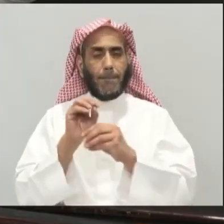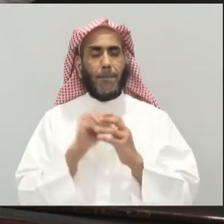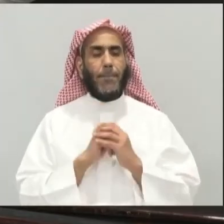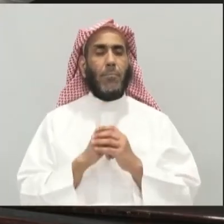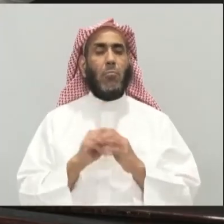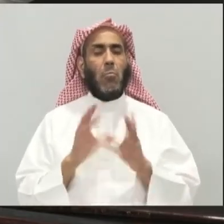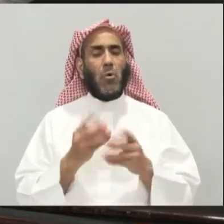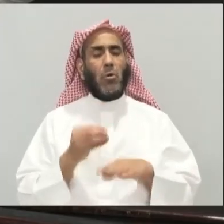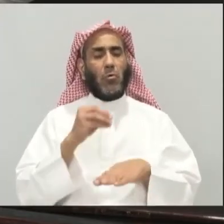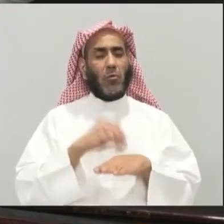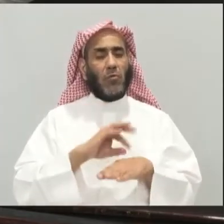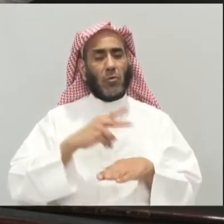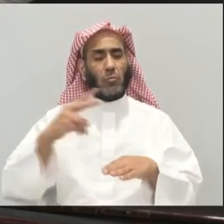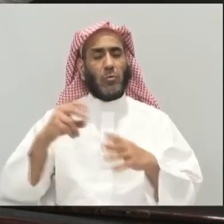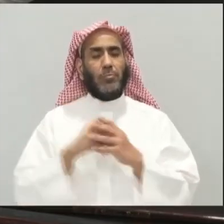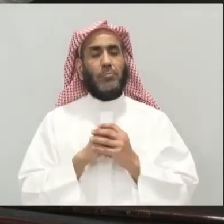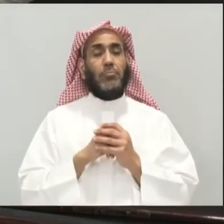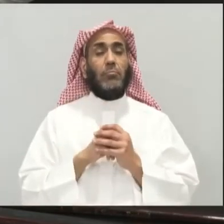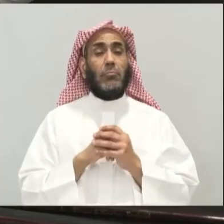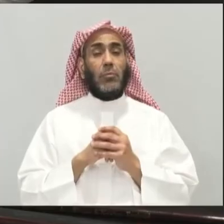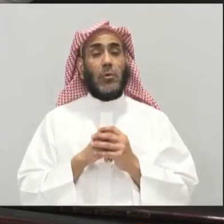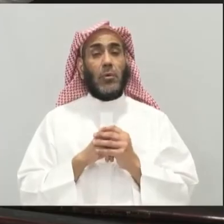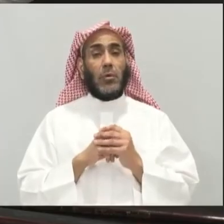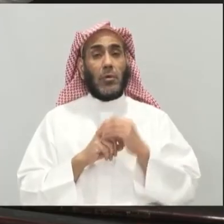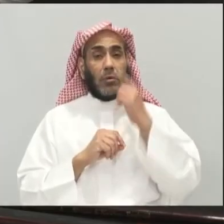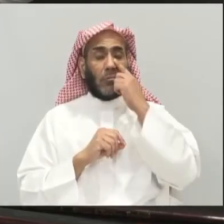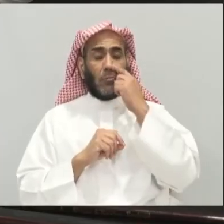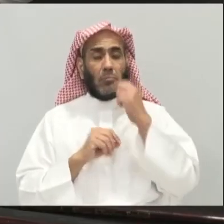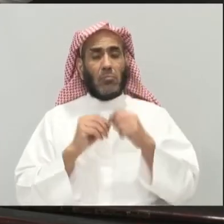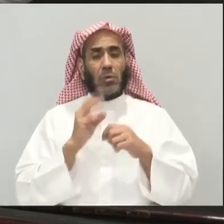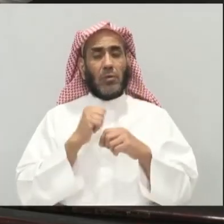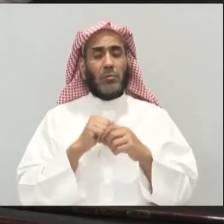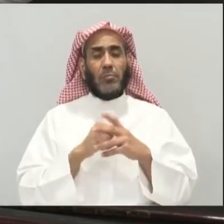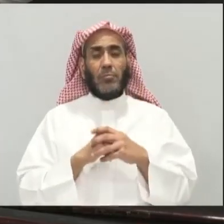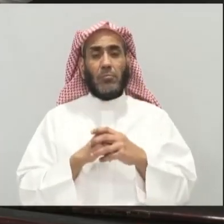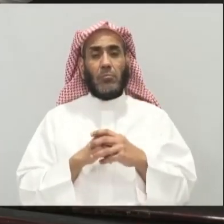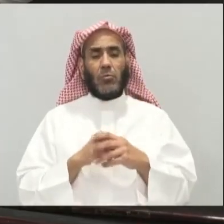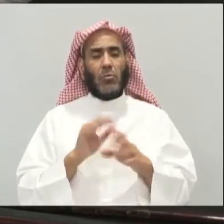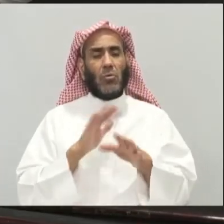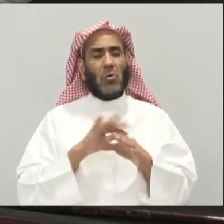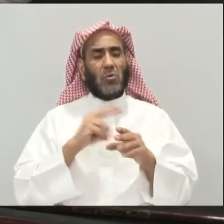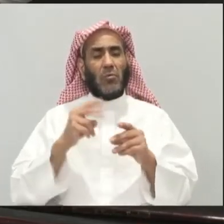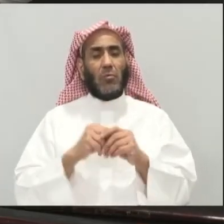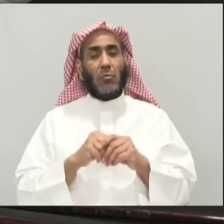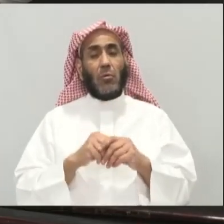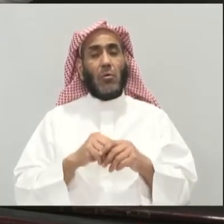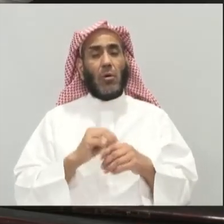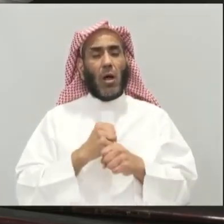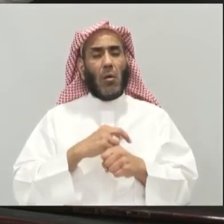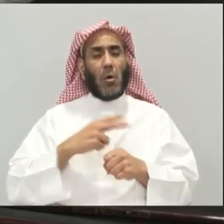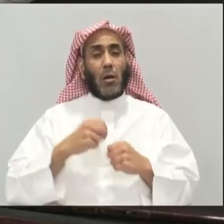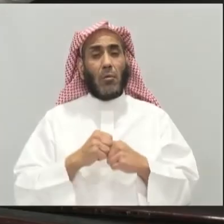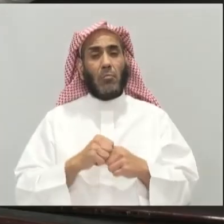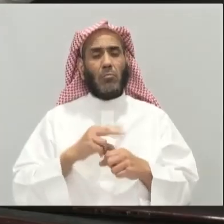وممكن انا نظيفه في عده امور ليس مجرد ممكن نضيفه في شغلات